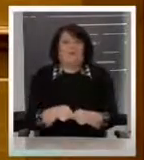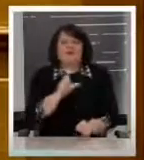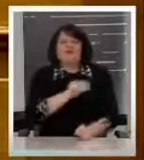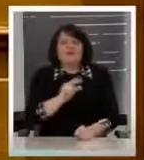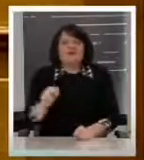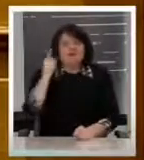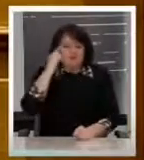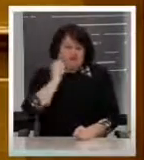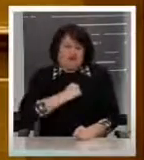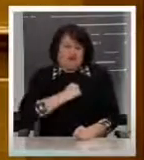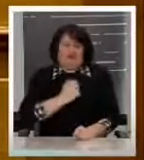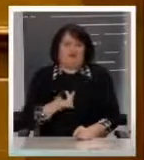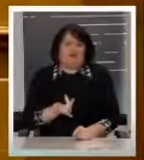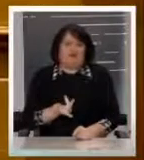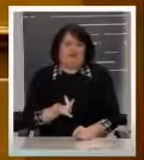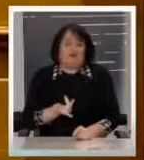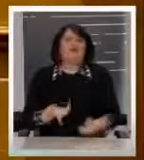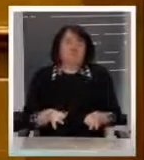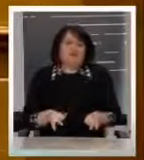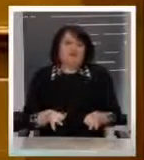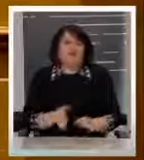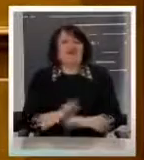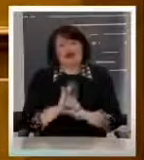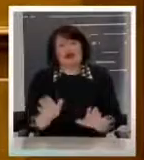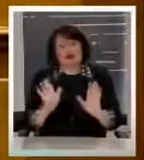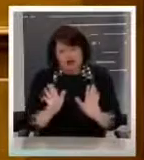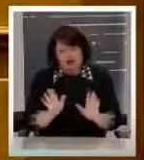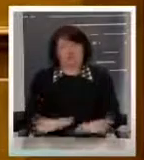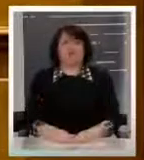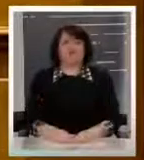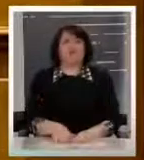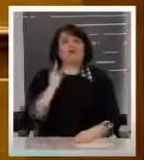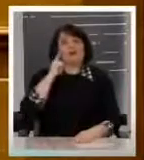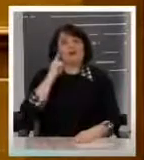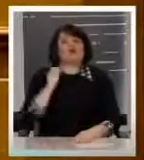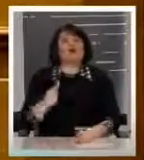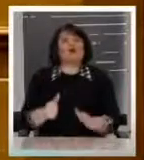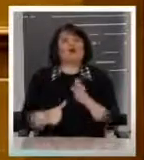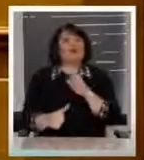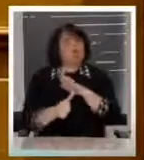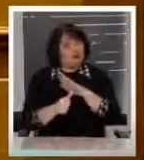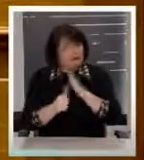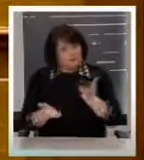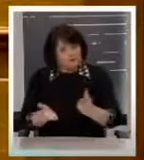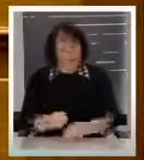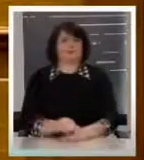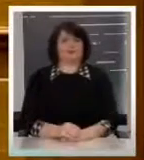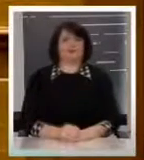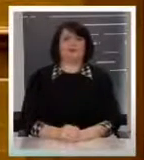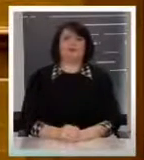ίδια ιδεολογική κατεύθυνση, όπως είπατε. Τέλος πάντων, νομίζω, κύριε Πρόεδρε, ότι...